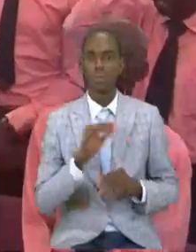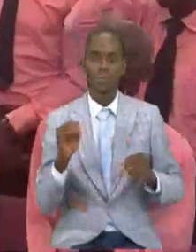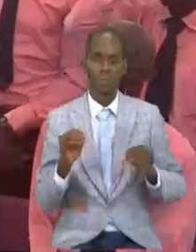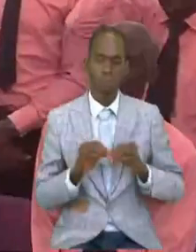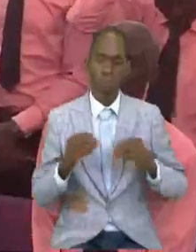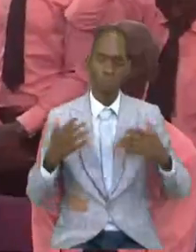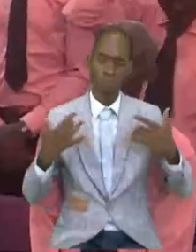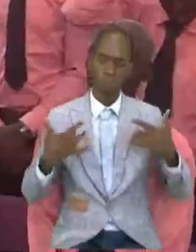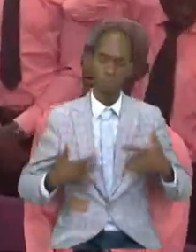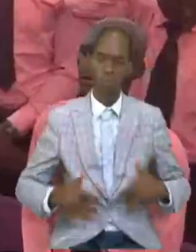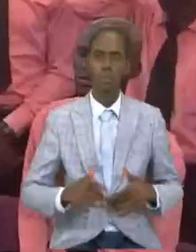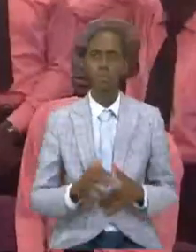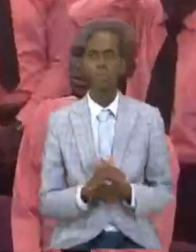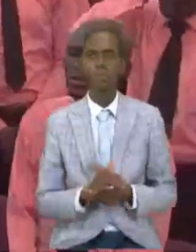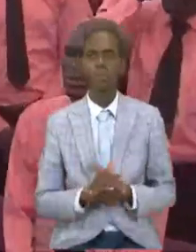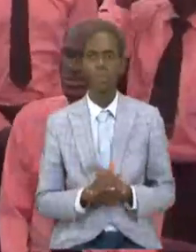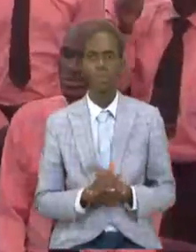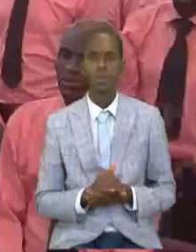il n'y a plus de détresse,